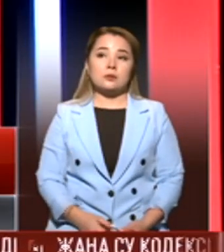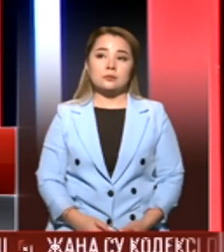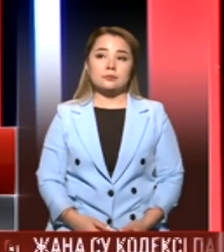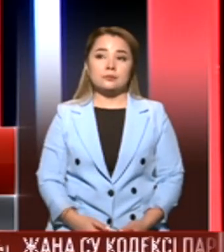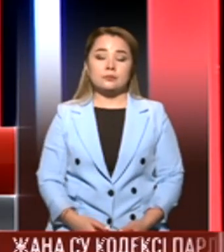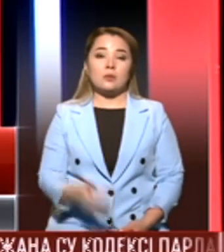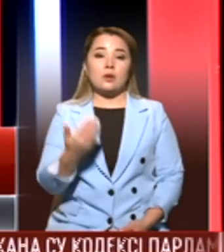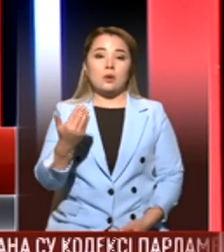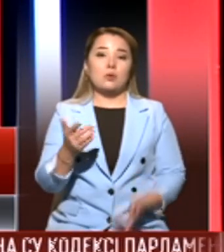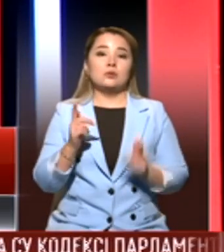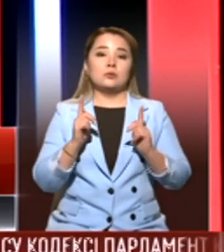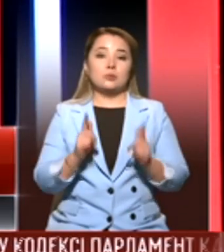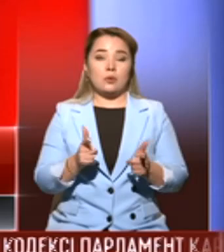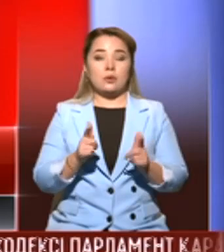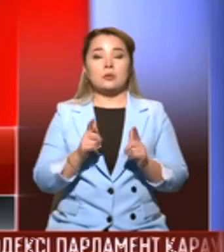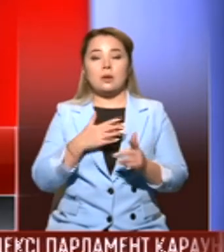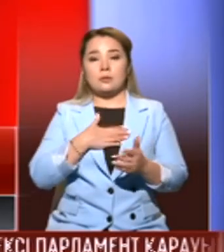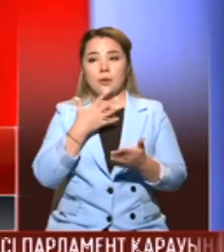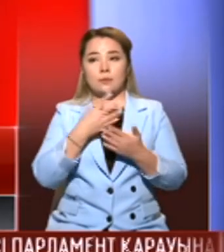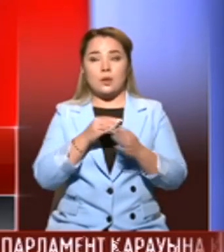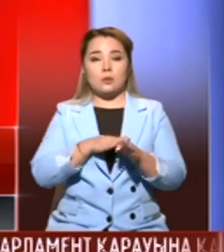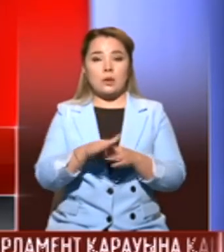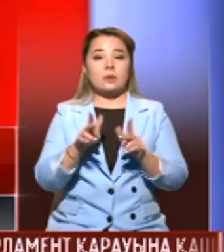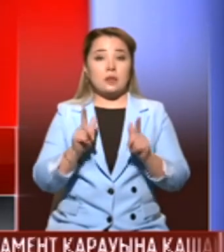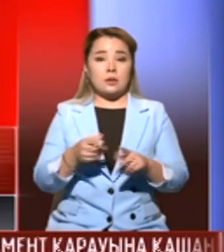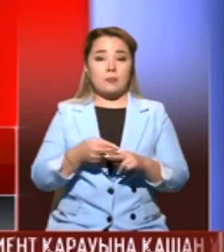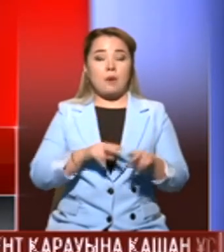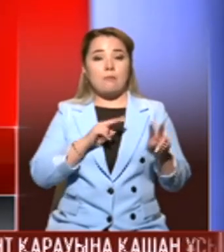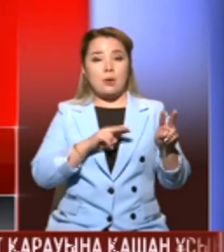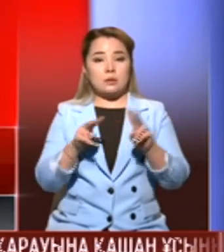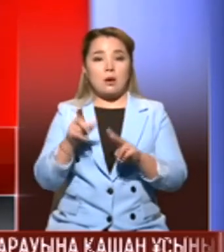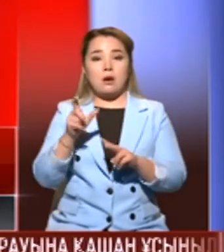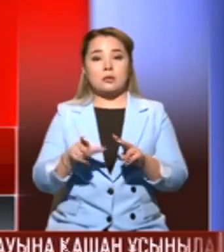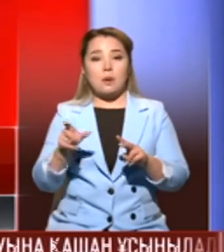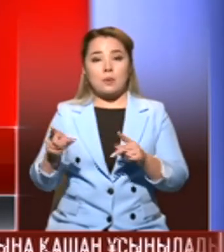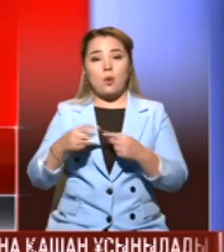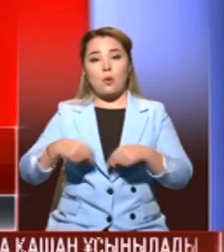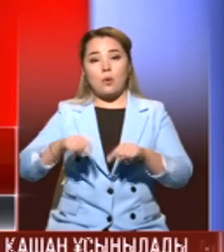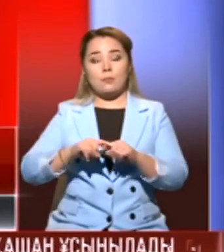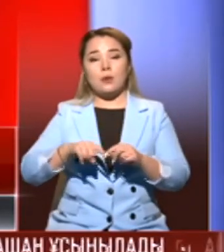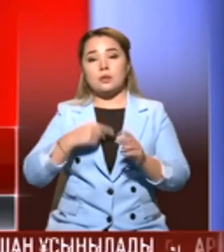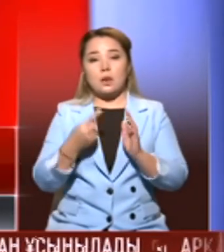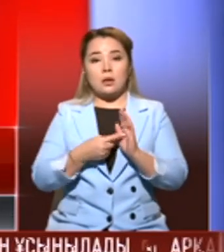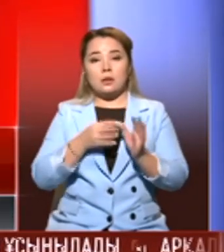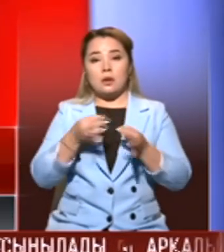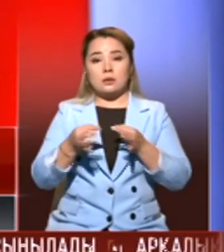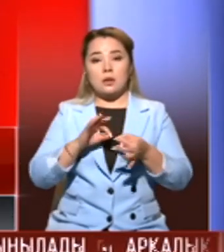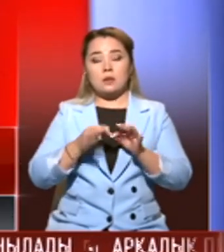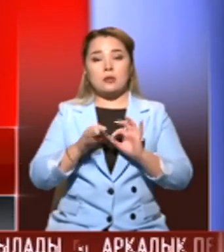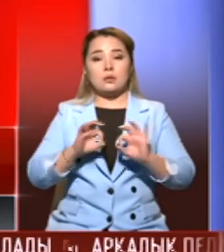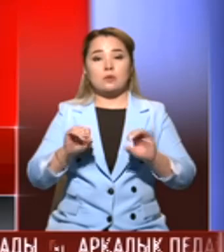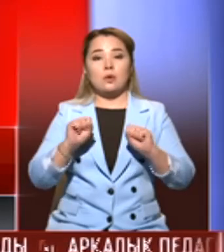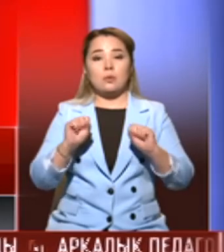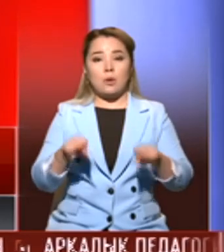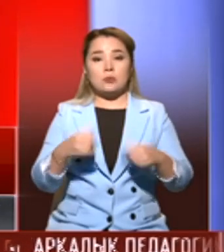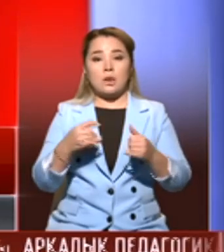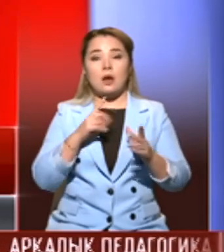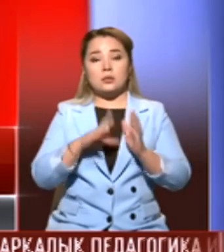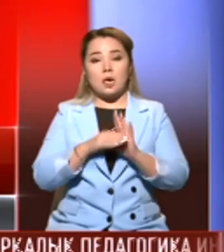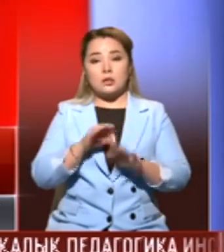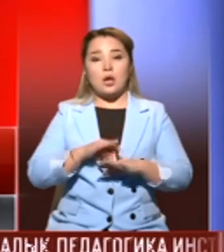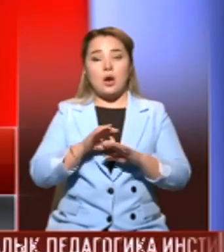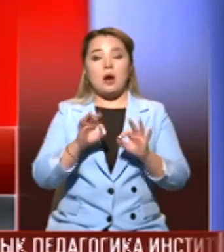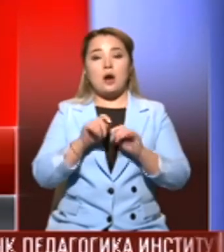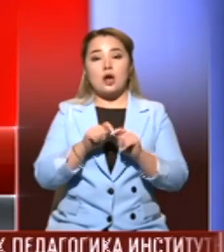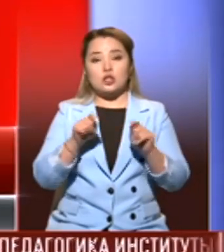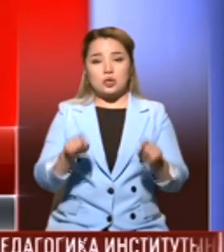Мен сізбен толықтай келісем, өйткені бақылаушы мәселесі ол бүкіл азаматтық қоғамның мәселесі деп айтуға болады. Өйткені сайлаудың ашық және